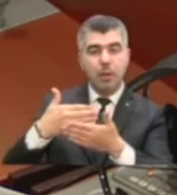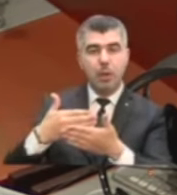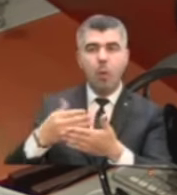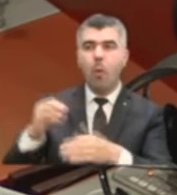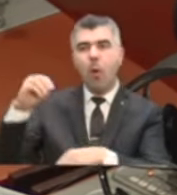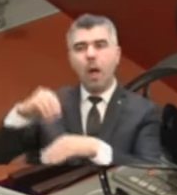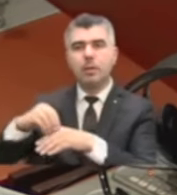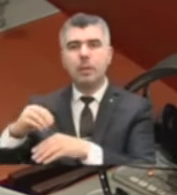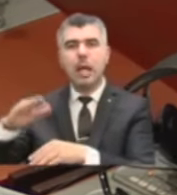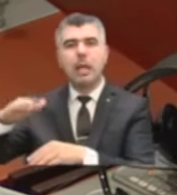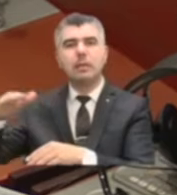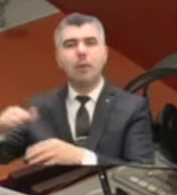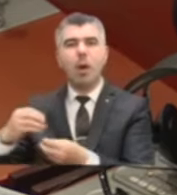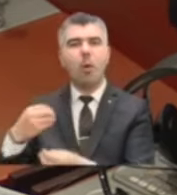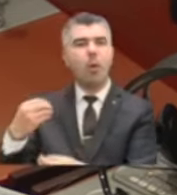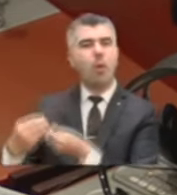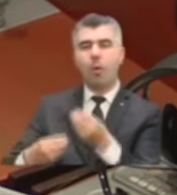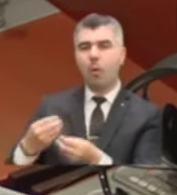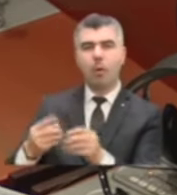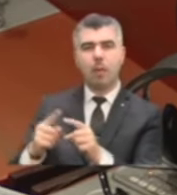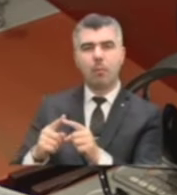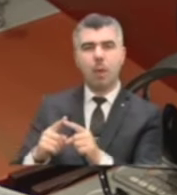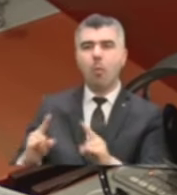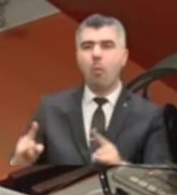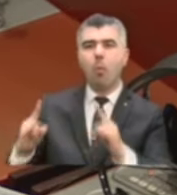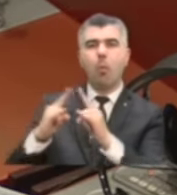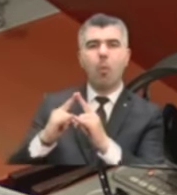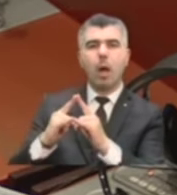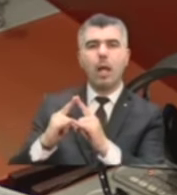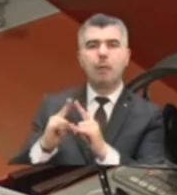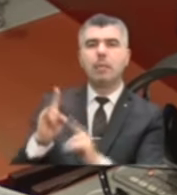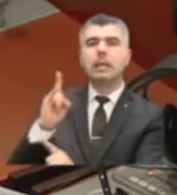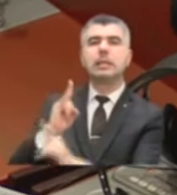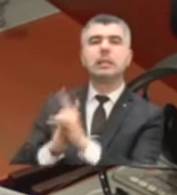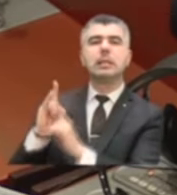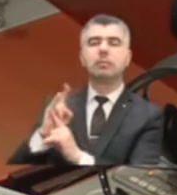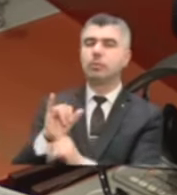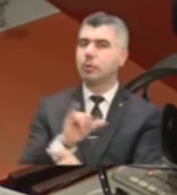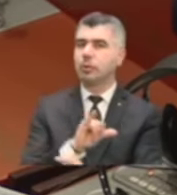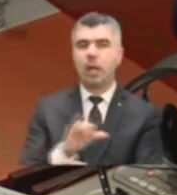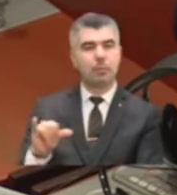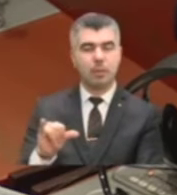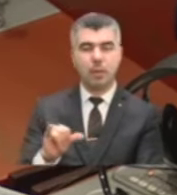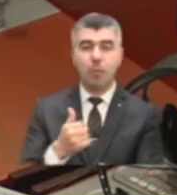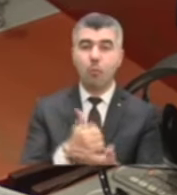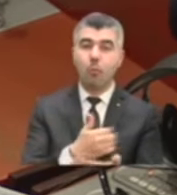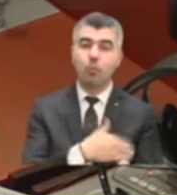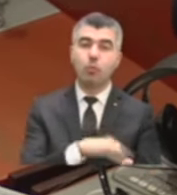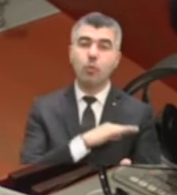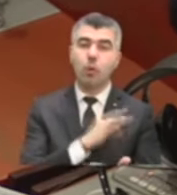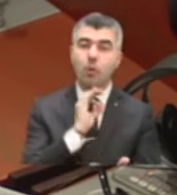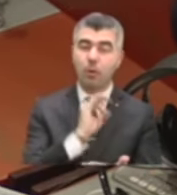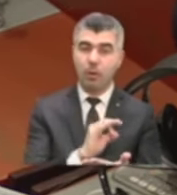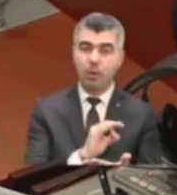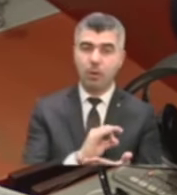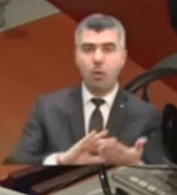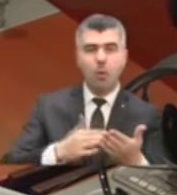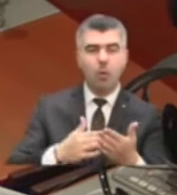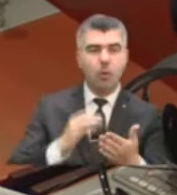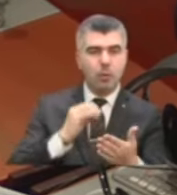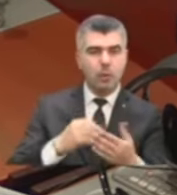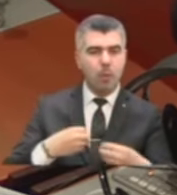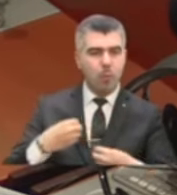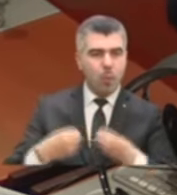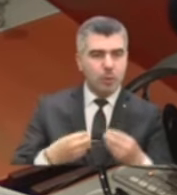الطفل آخر غيستفد من واحد المخيم اللي تبنى في الستينات ما عمره ما ترمم. هذه مسؤولية ديال القطاع بجميع مدراءها